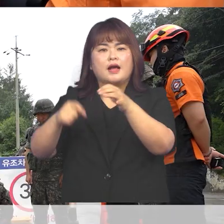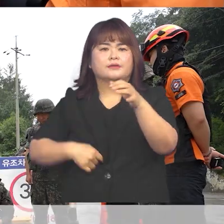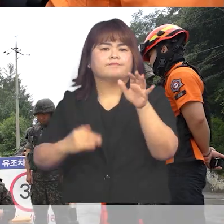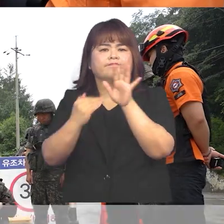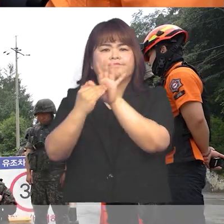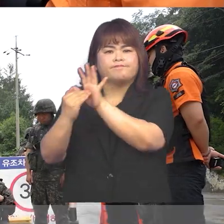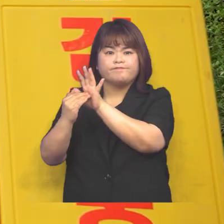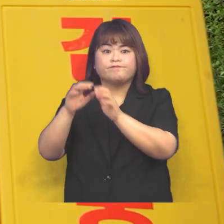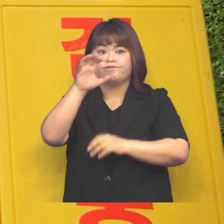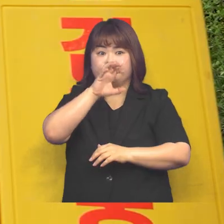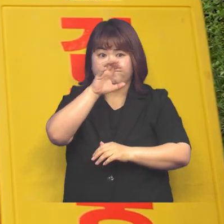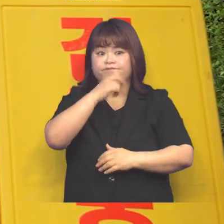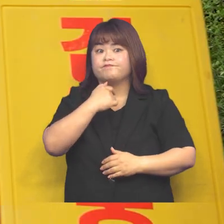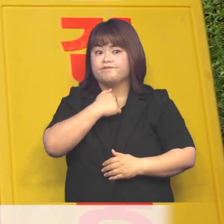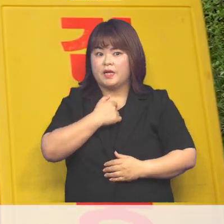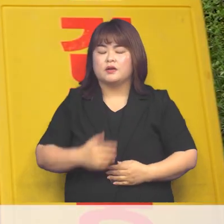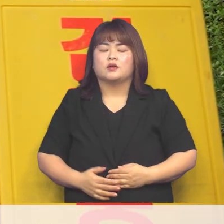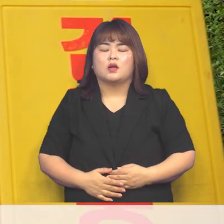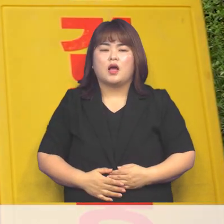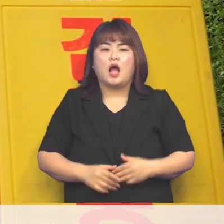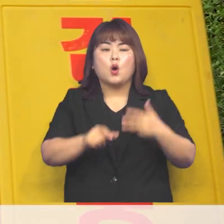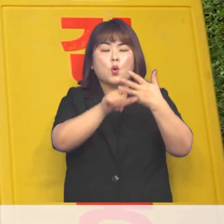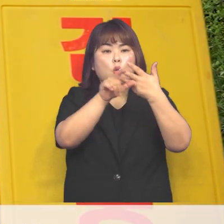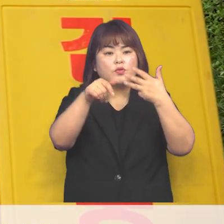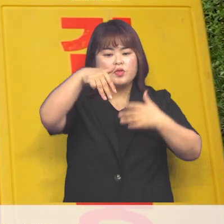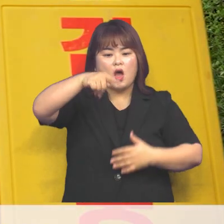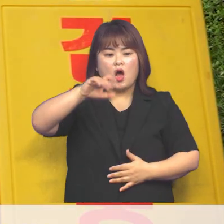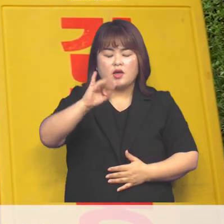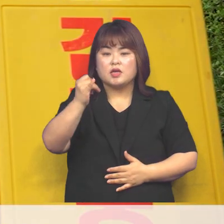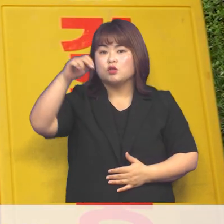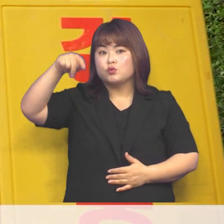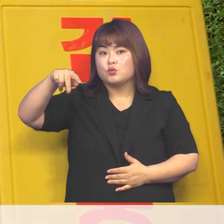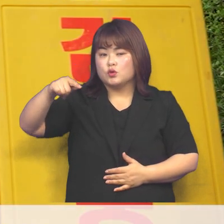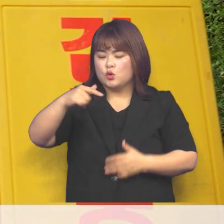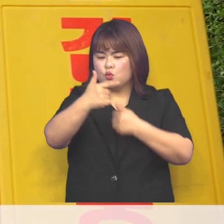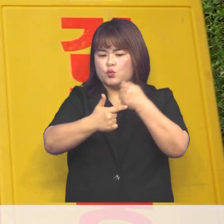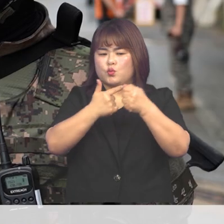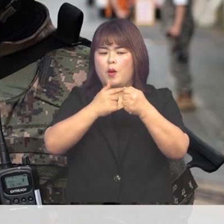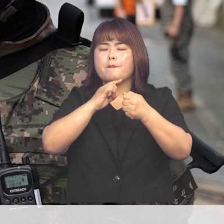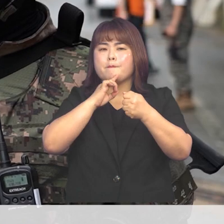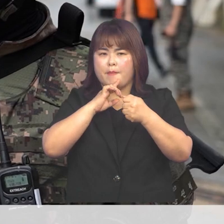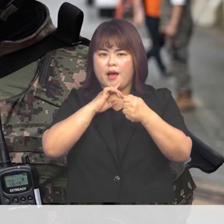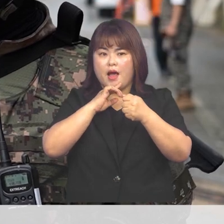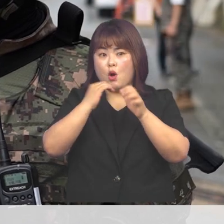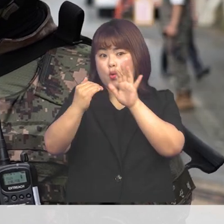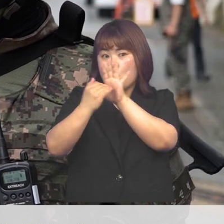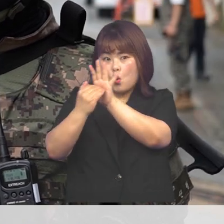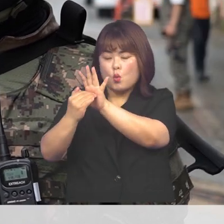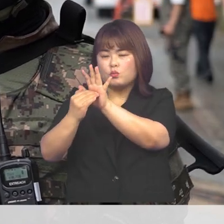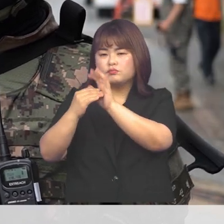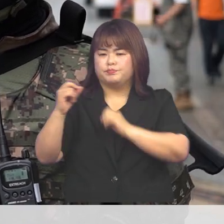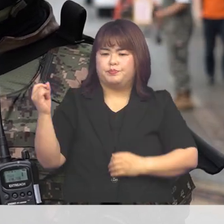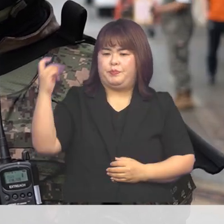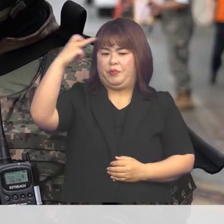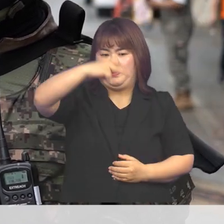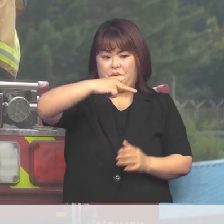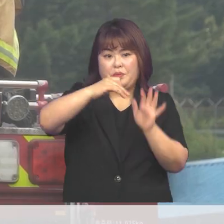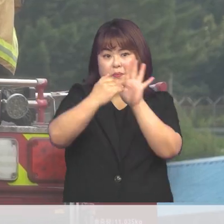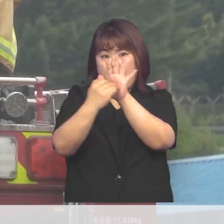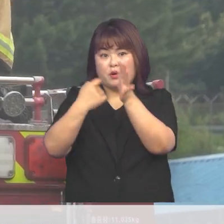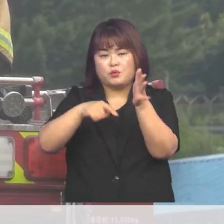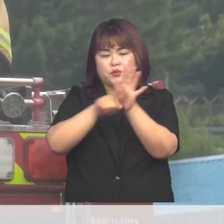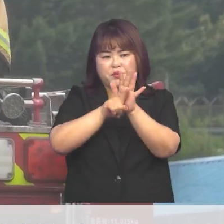실시했습니다. 특히 처인구와 수지구에서는 6년 만에 공습 대비 민방위훈련이 열렸습니다. 차량